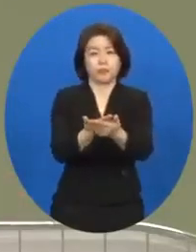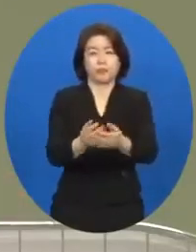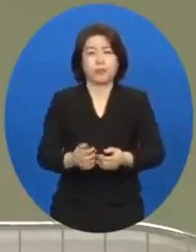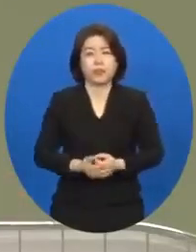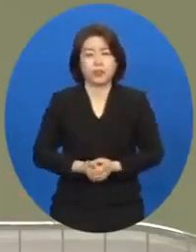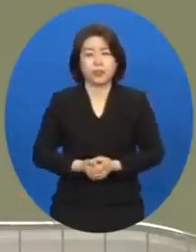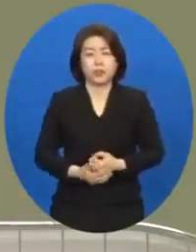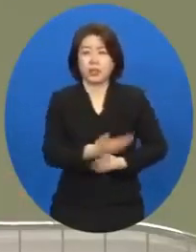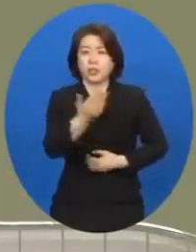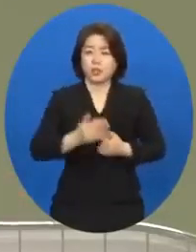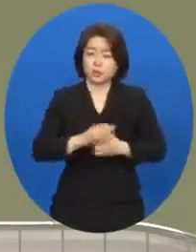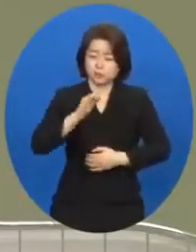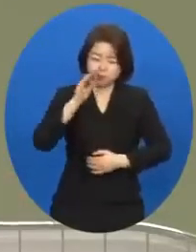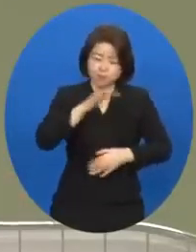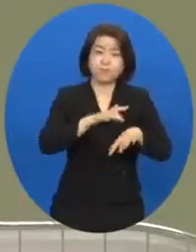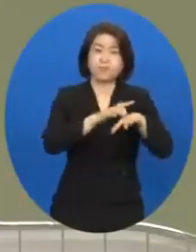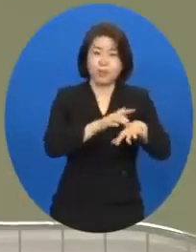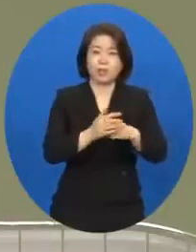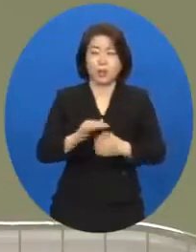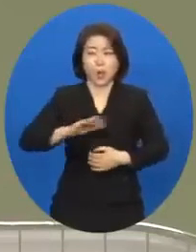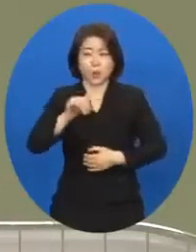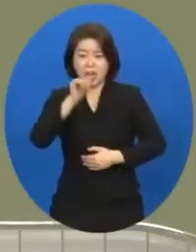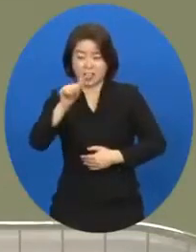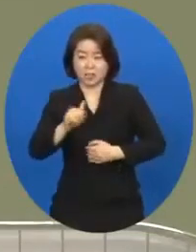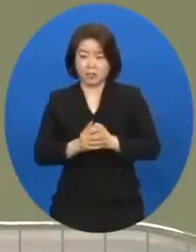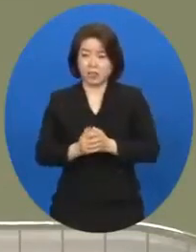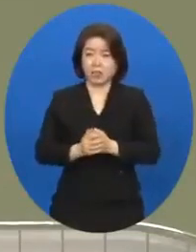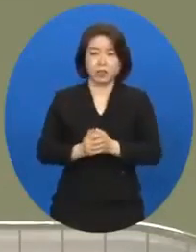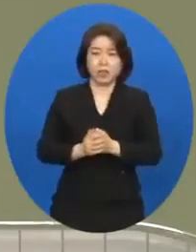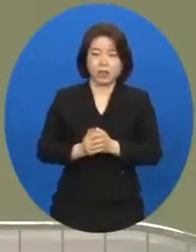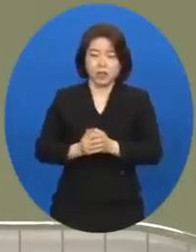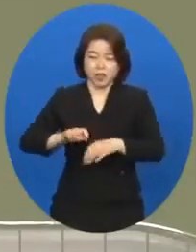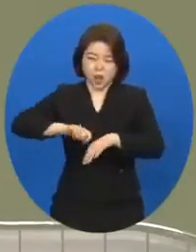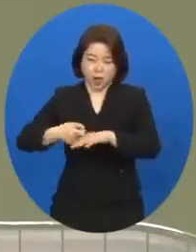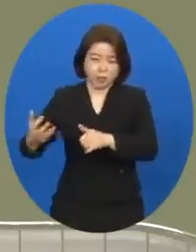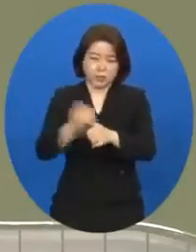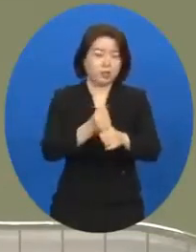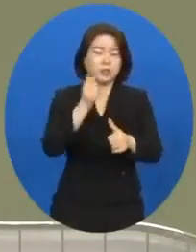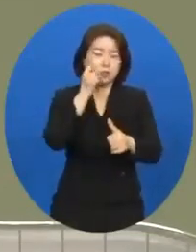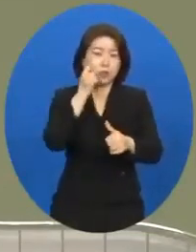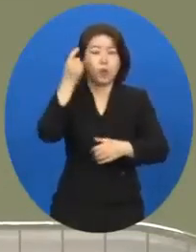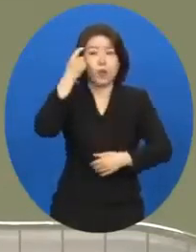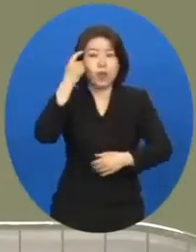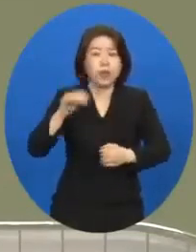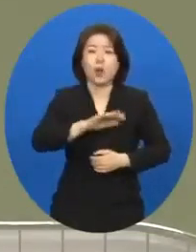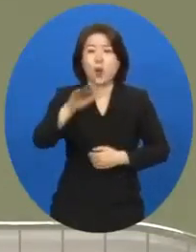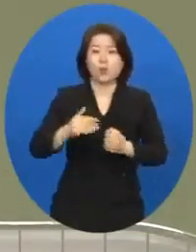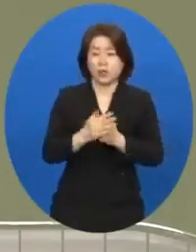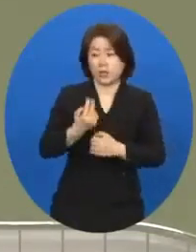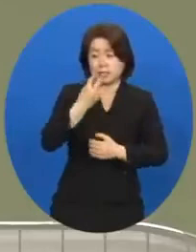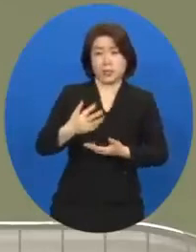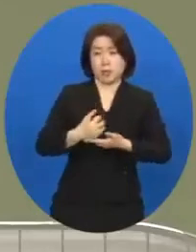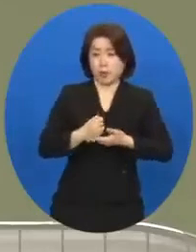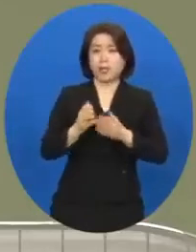여러분, 악마가 우리를 절대로 강제로 사로잡지 못합니다. 왜? 우리는 이미 생명을